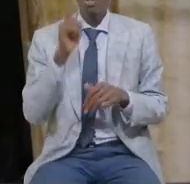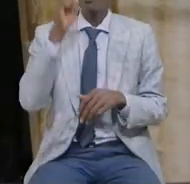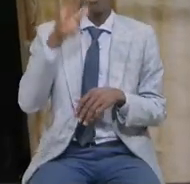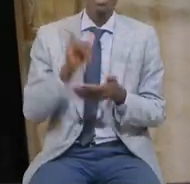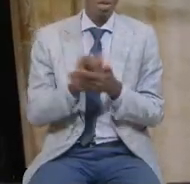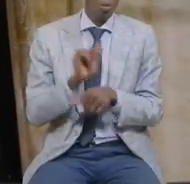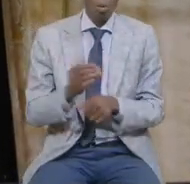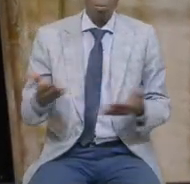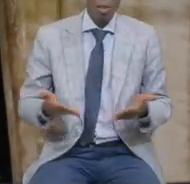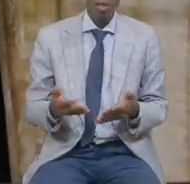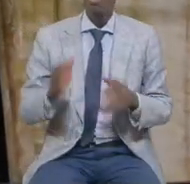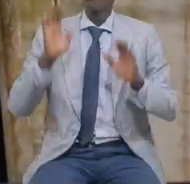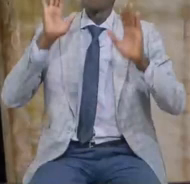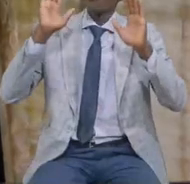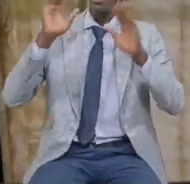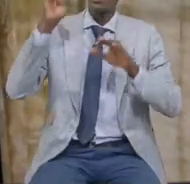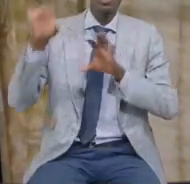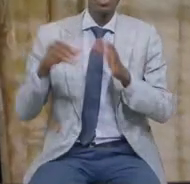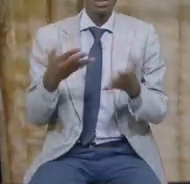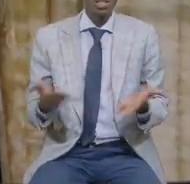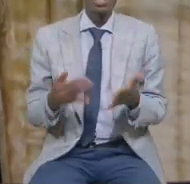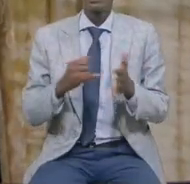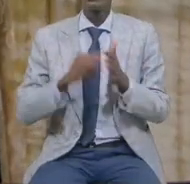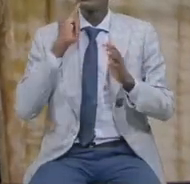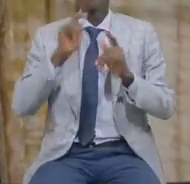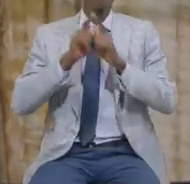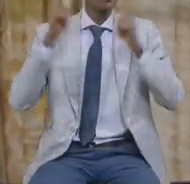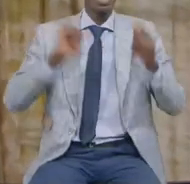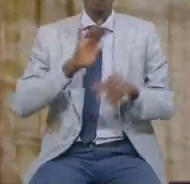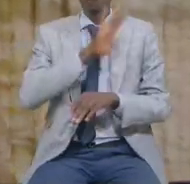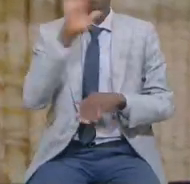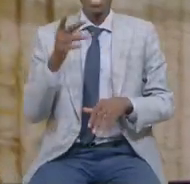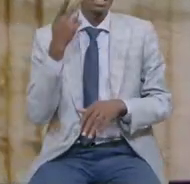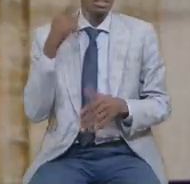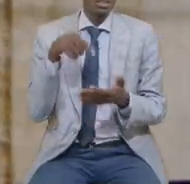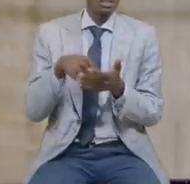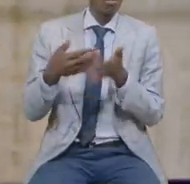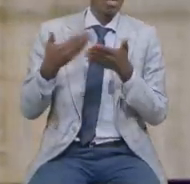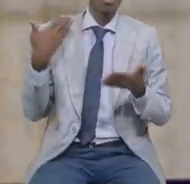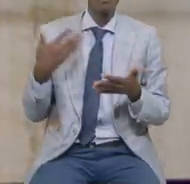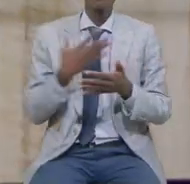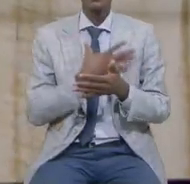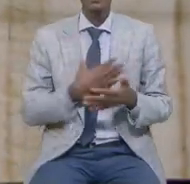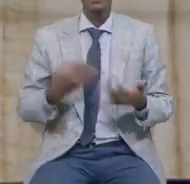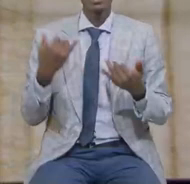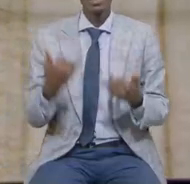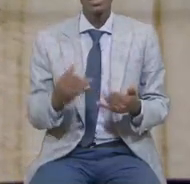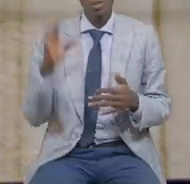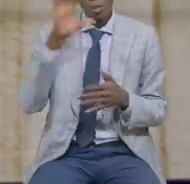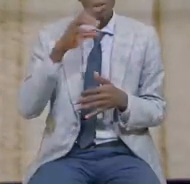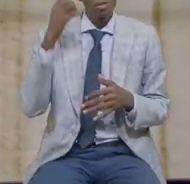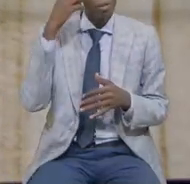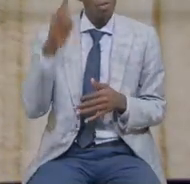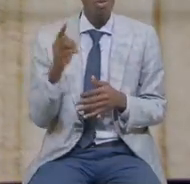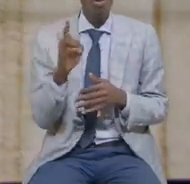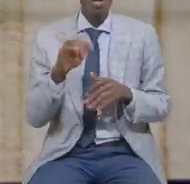un grand témoignage que le Dieu qui fait des choses comme ça ici, c'est prodigieux. Je n'ai rien vu de pareil. Et on cherche à venir